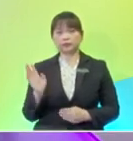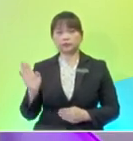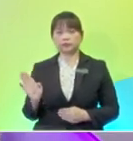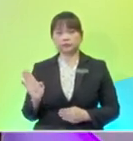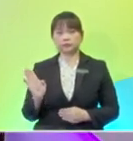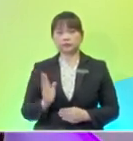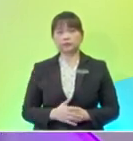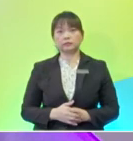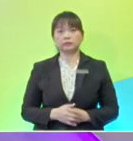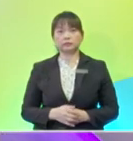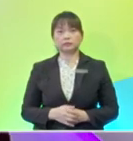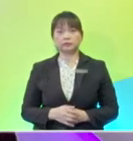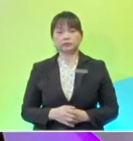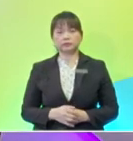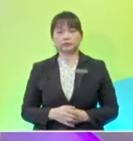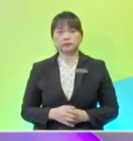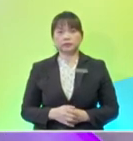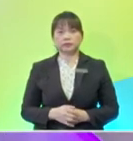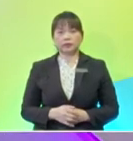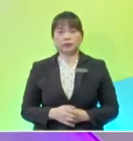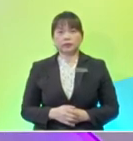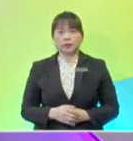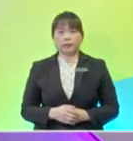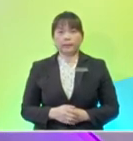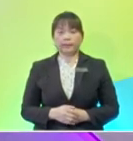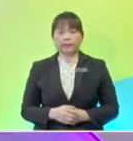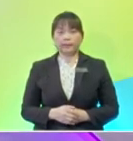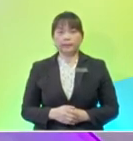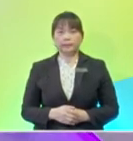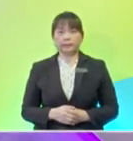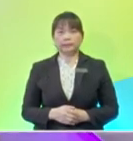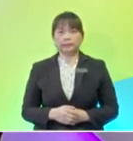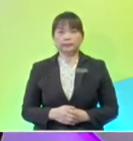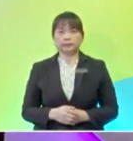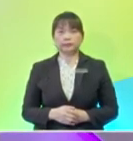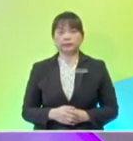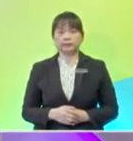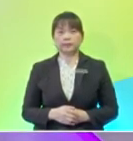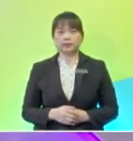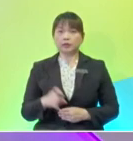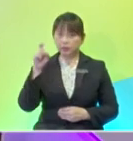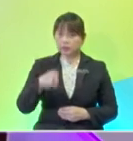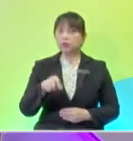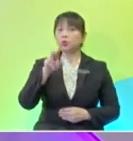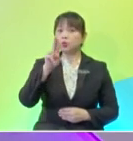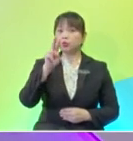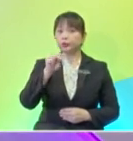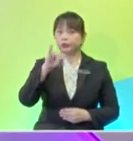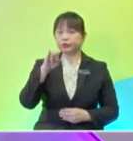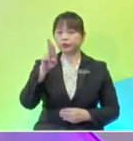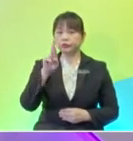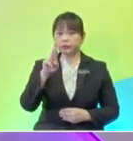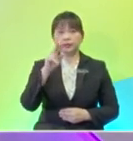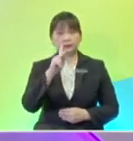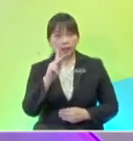ke-6 dan 9 Oke kemudian kita unjurkan semua titik yang ada Oke so satu dan lima satu